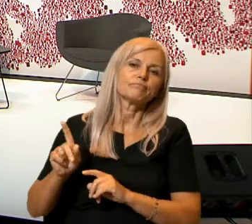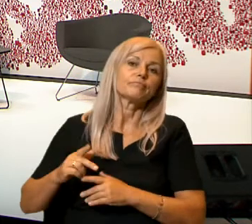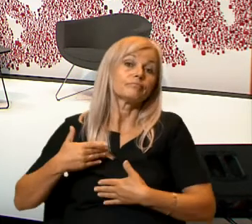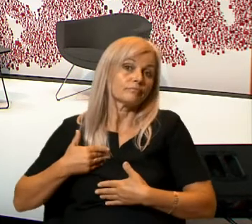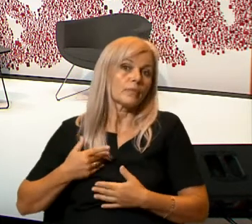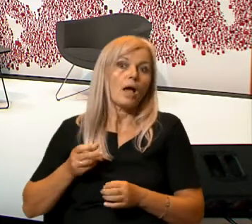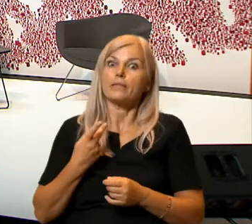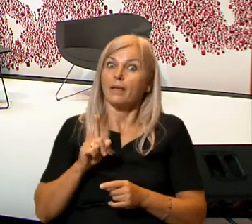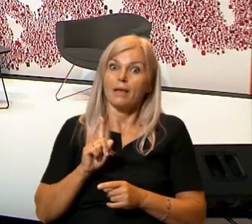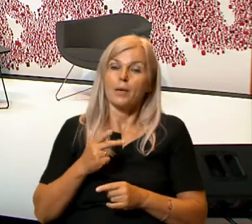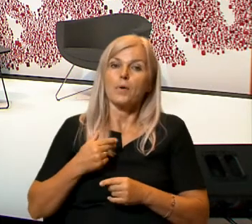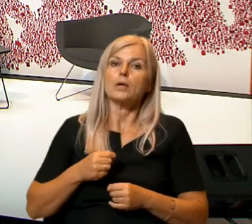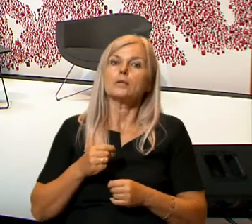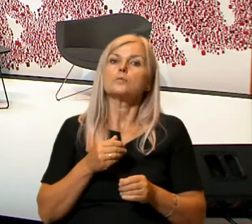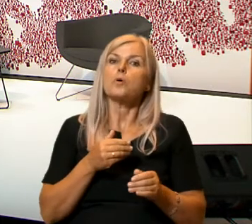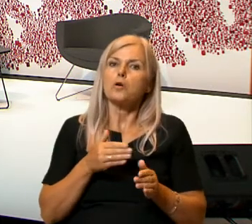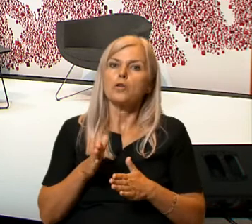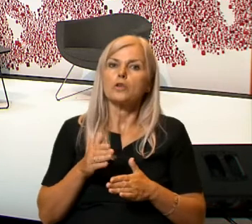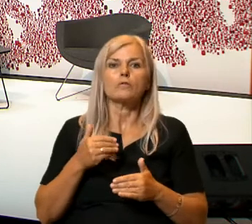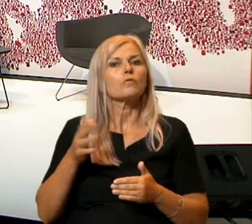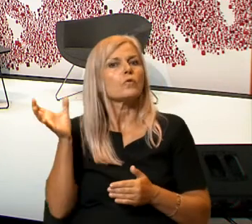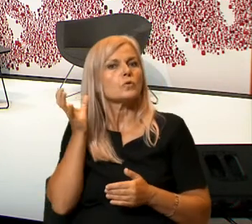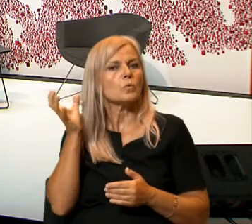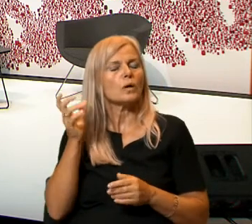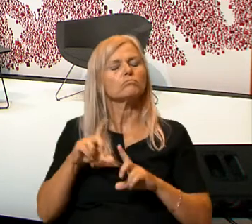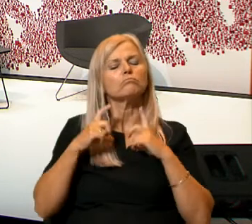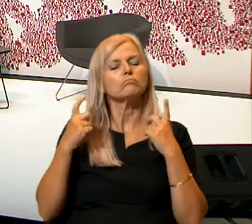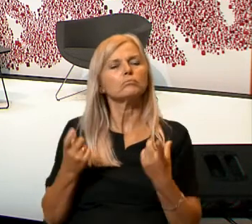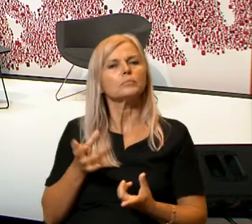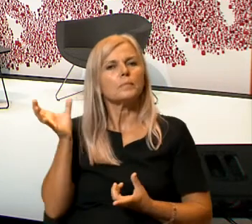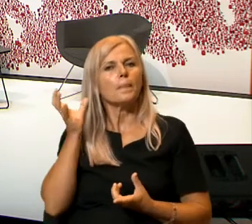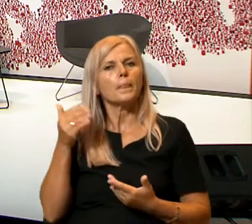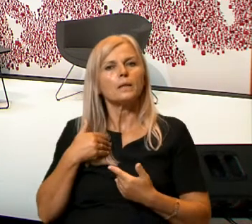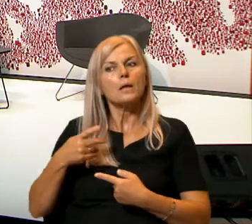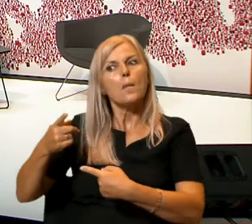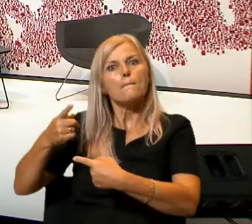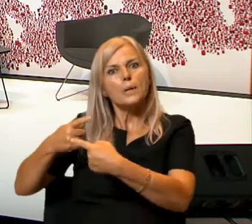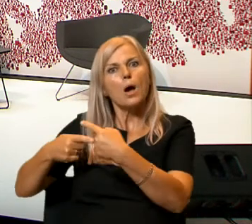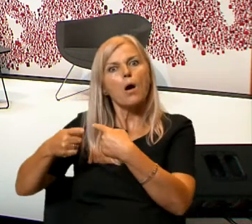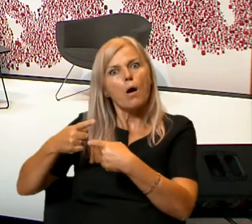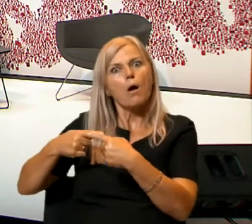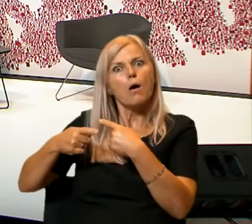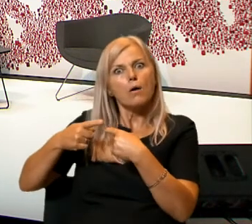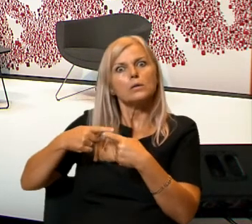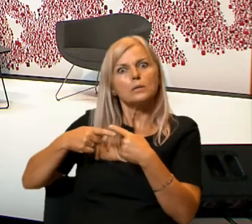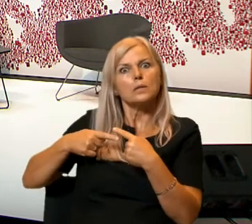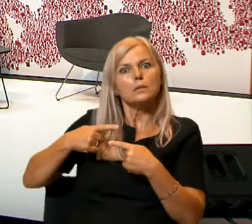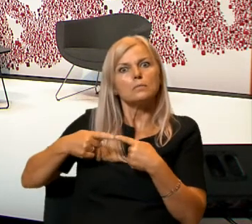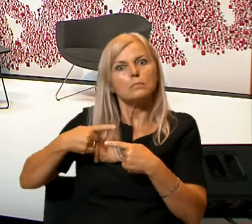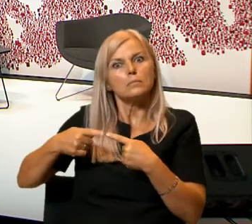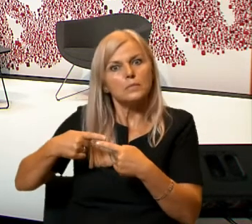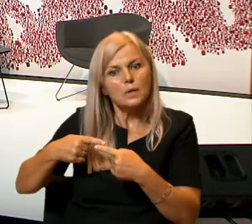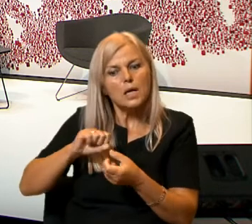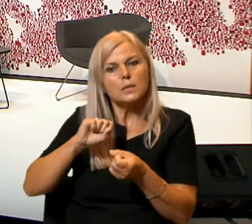Jesteśmy gotowi wysłuchać tej osoby i ten proces słuchania i odpowiedzi